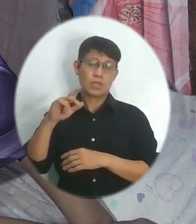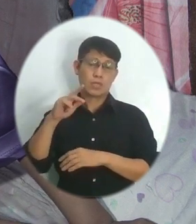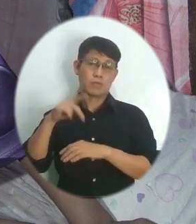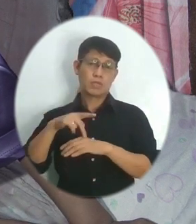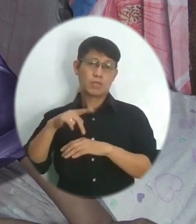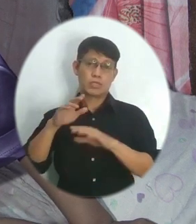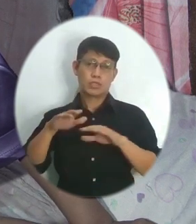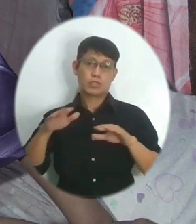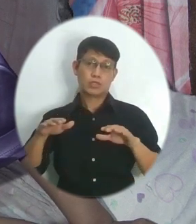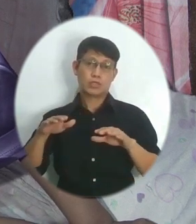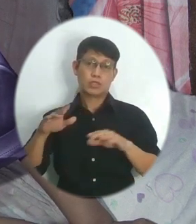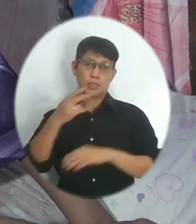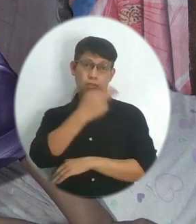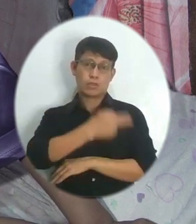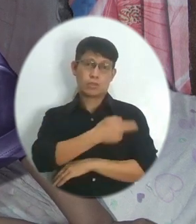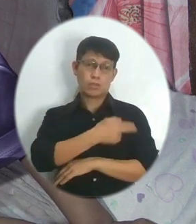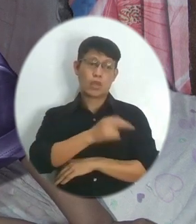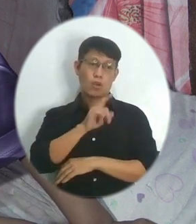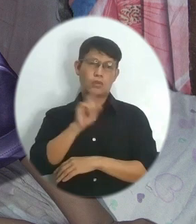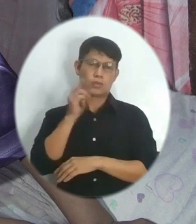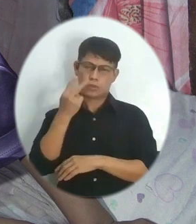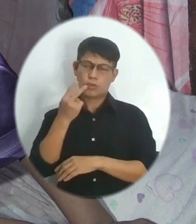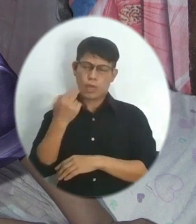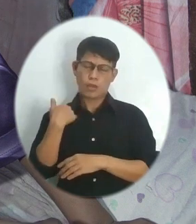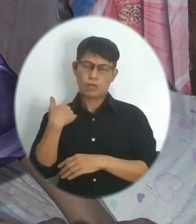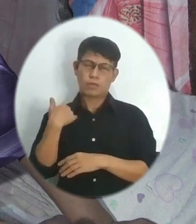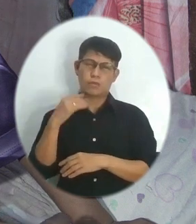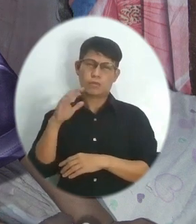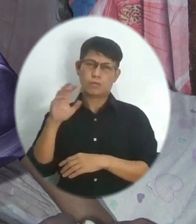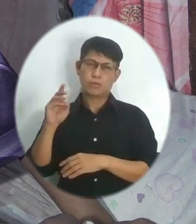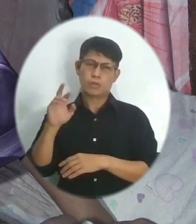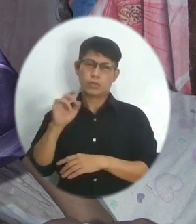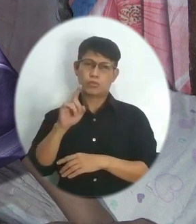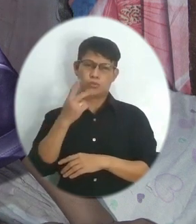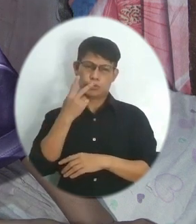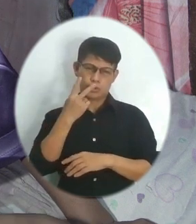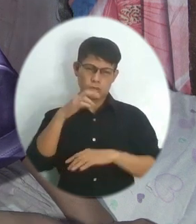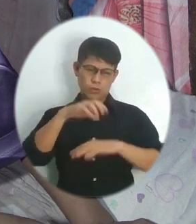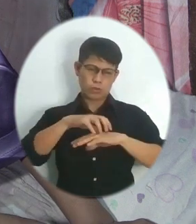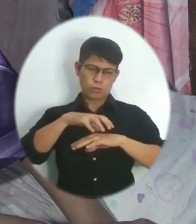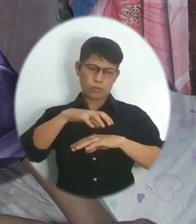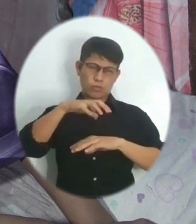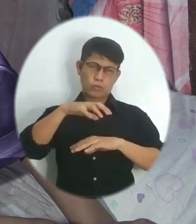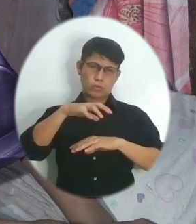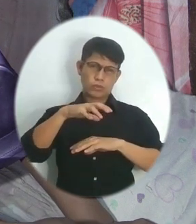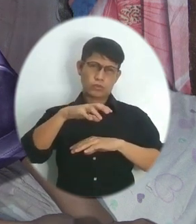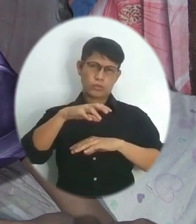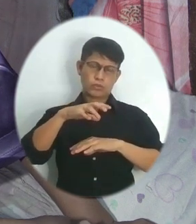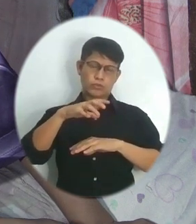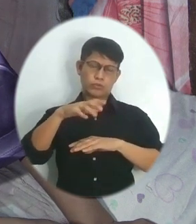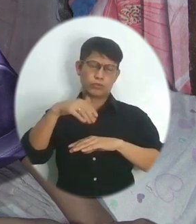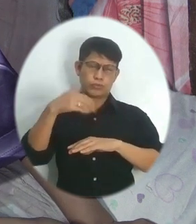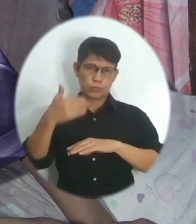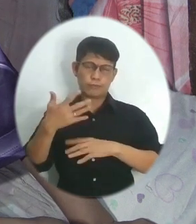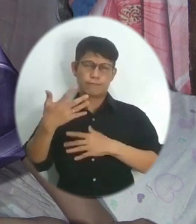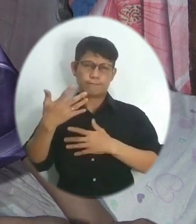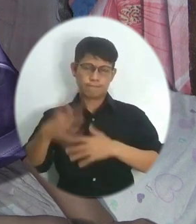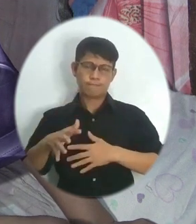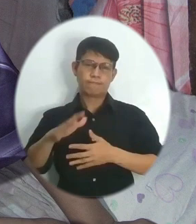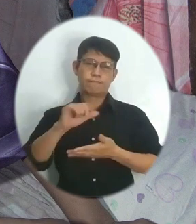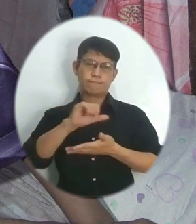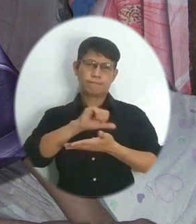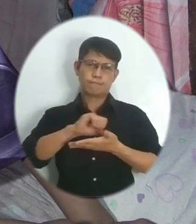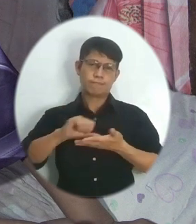may MRI po doon. Napakabilis pong lumaki ng bukol ni Cas. Agad-agad po siyang inoperahan.